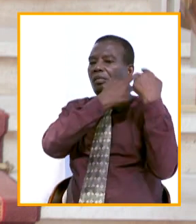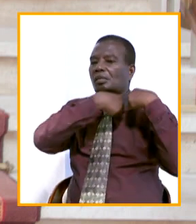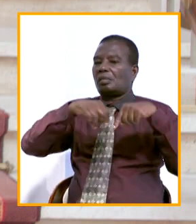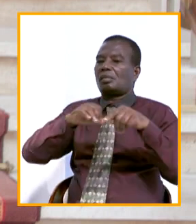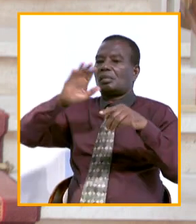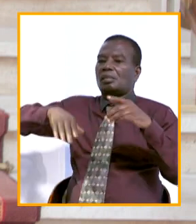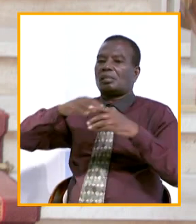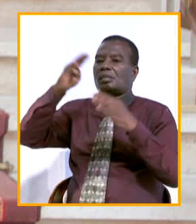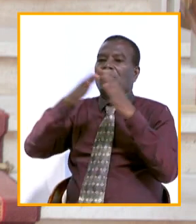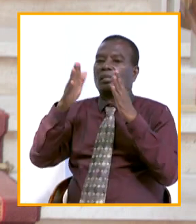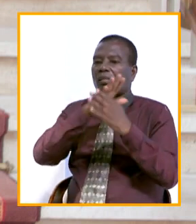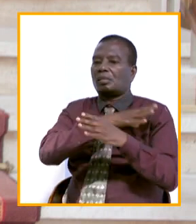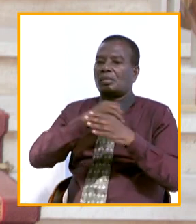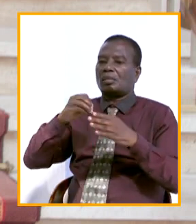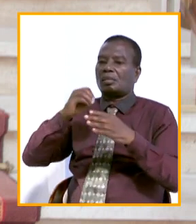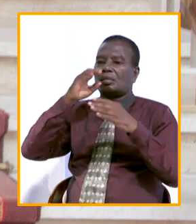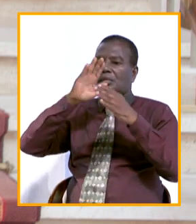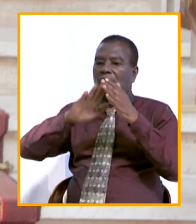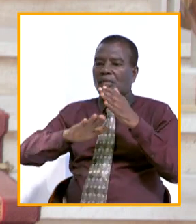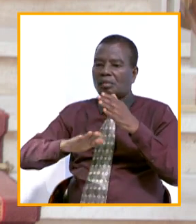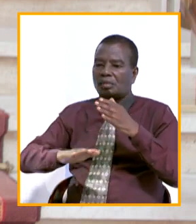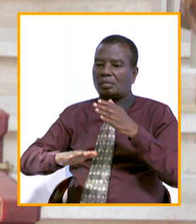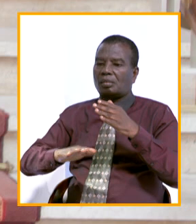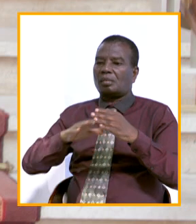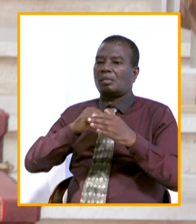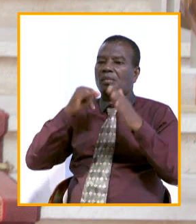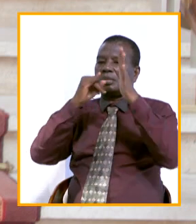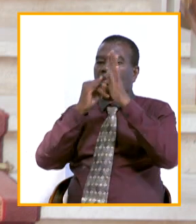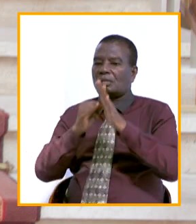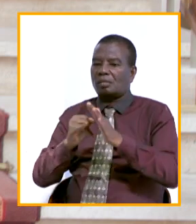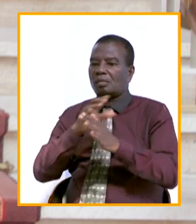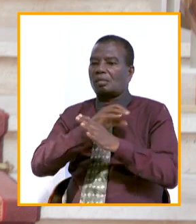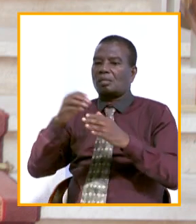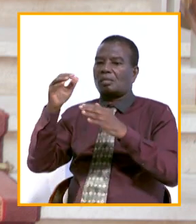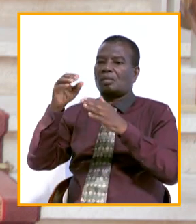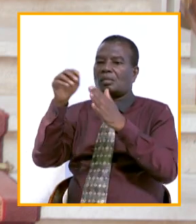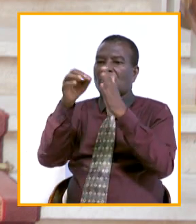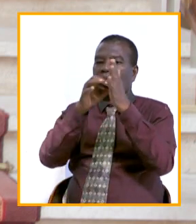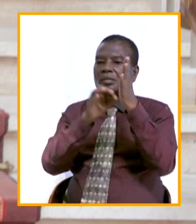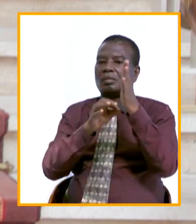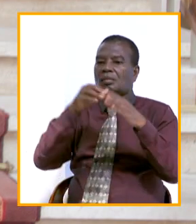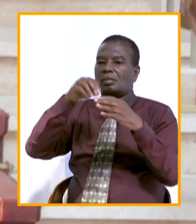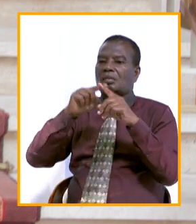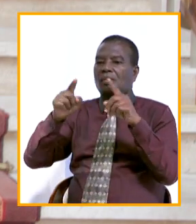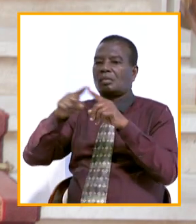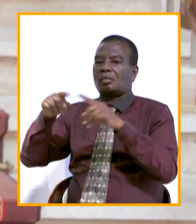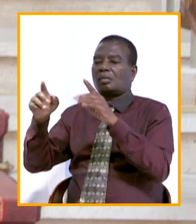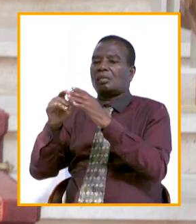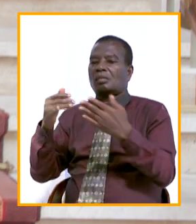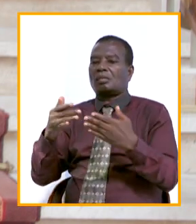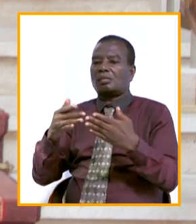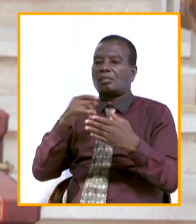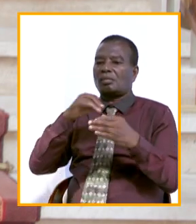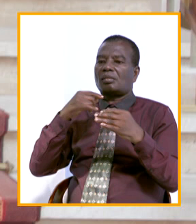dernière réunion et notamment de la baisse significative des incidents enregistrés dans divers domaines.